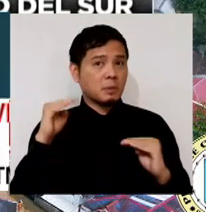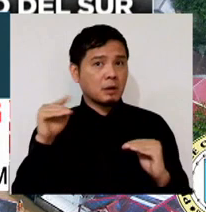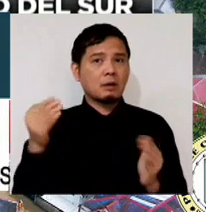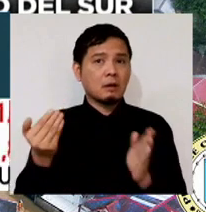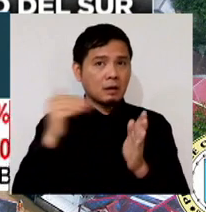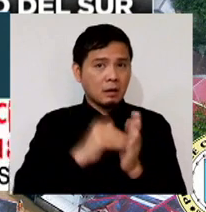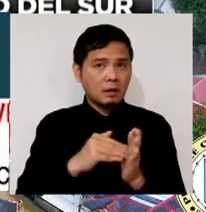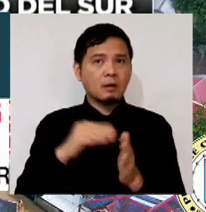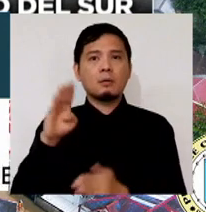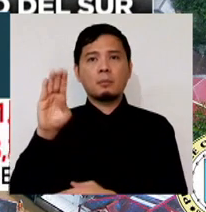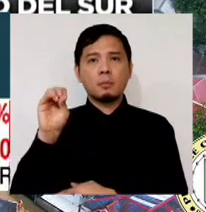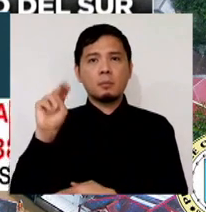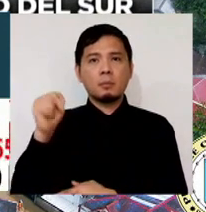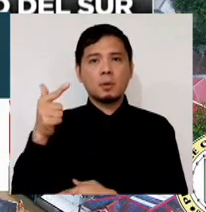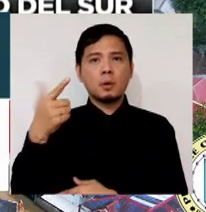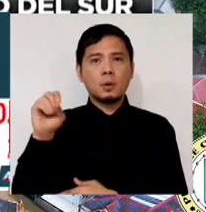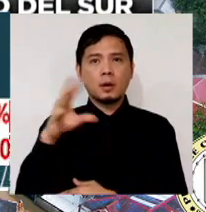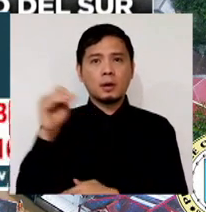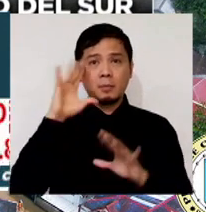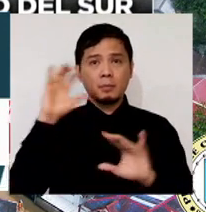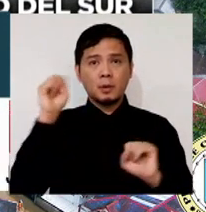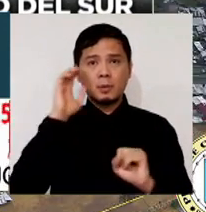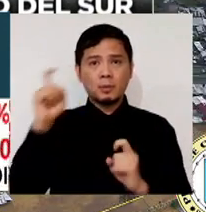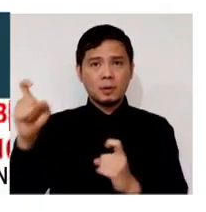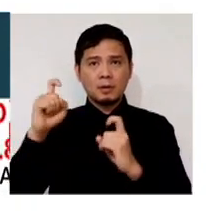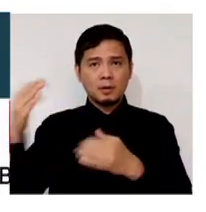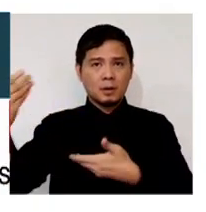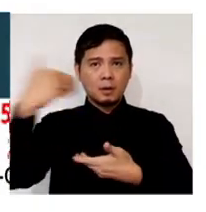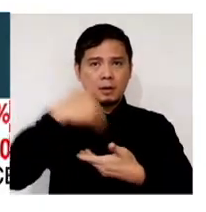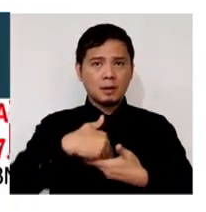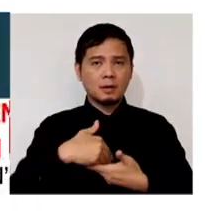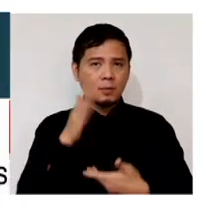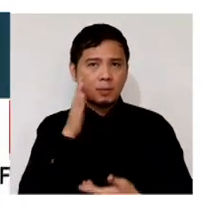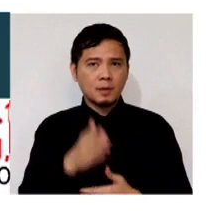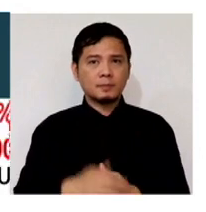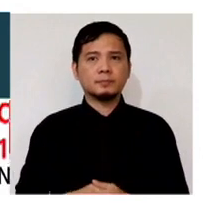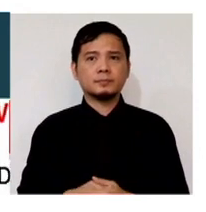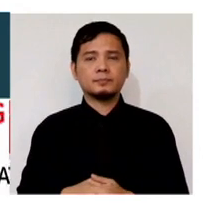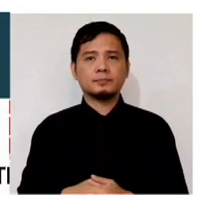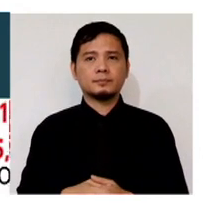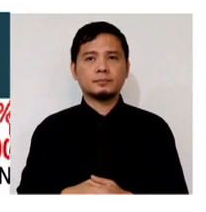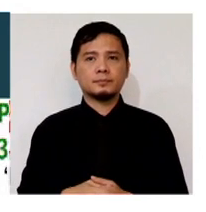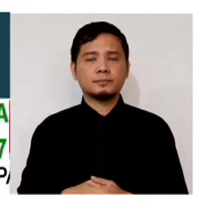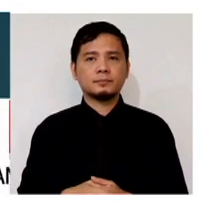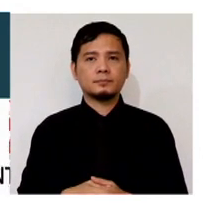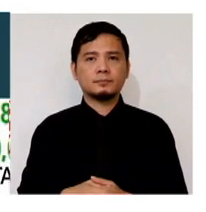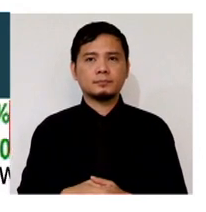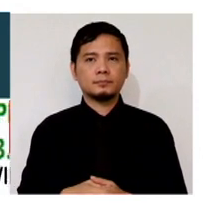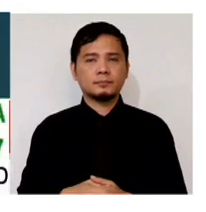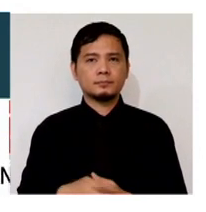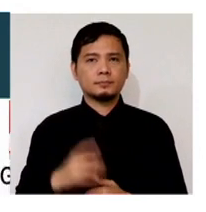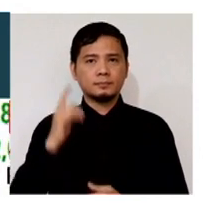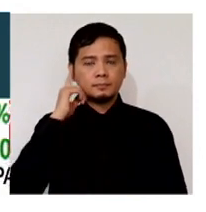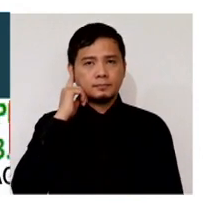Bongo. Okay, we're going to have to leave it at that. Governor Alexander Pimentel of Surigao del Sur, thank you for joining us today. Ingat po